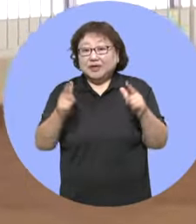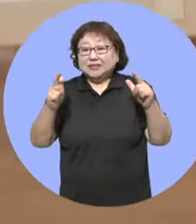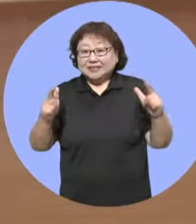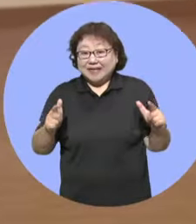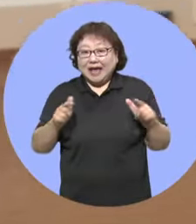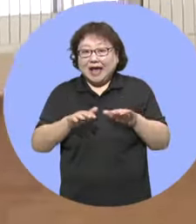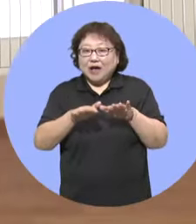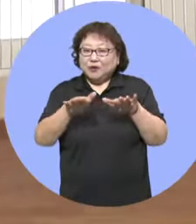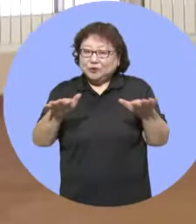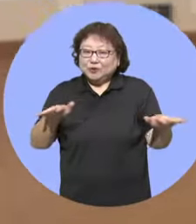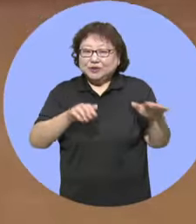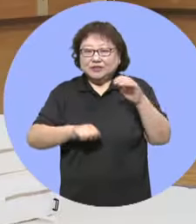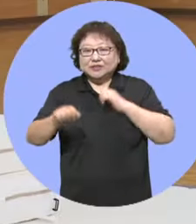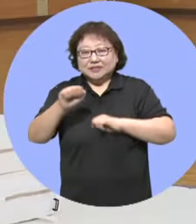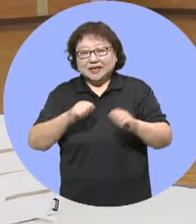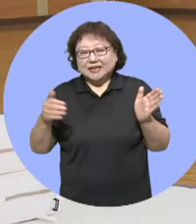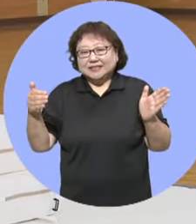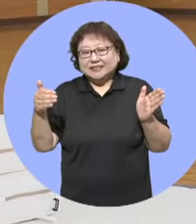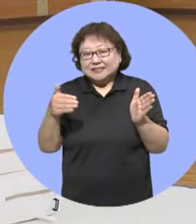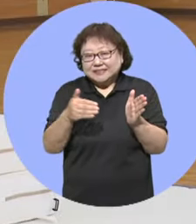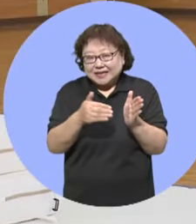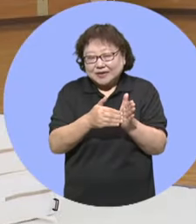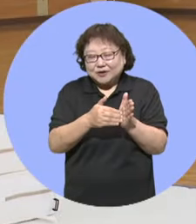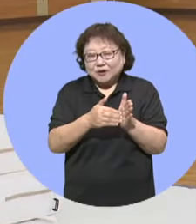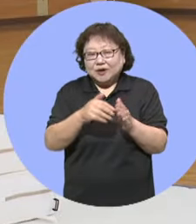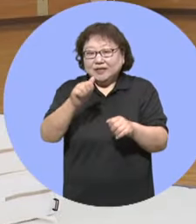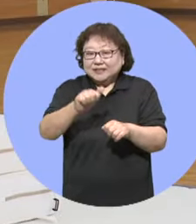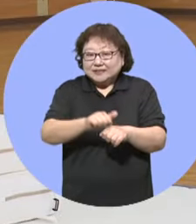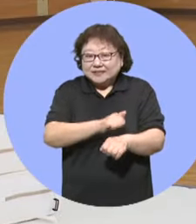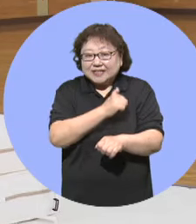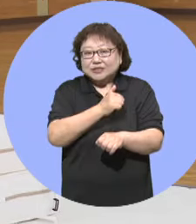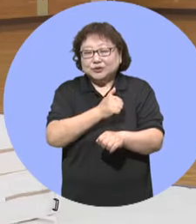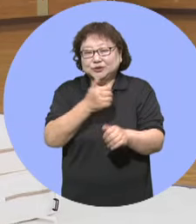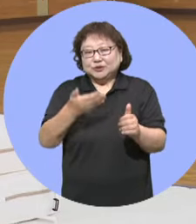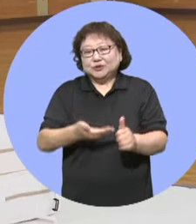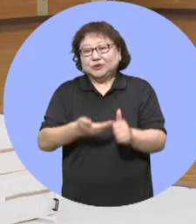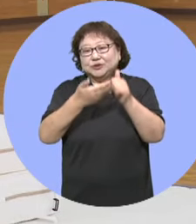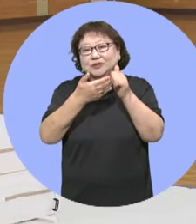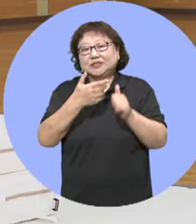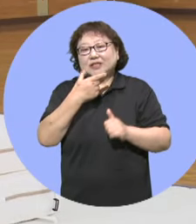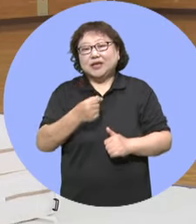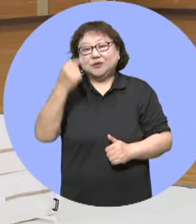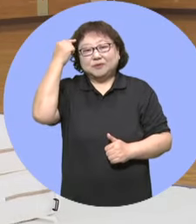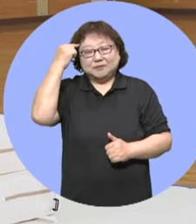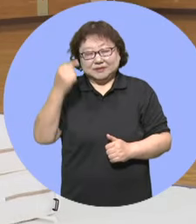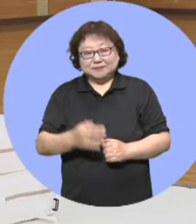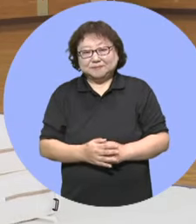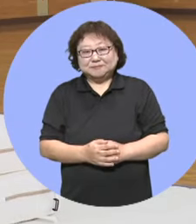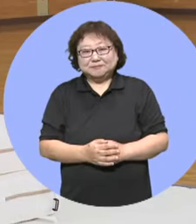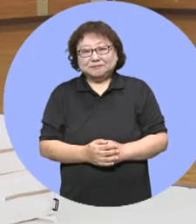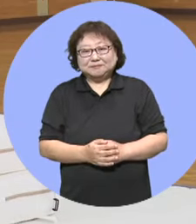、最終的に選手の発掘に取り組んでいきたいと思います。